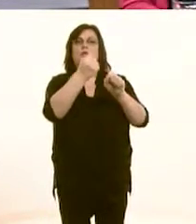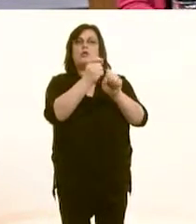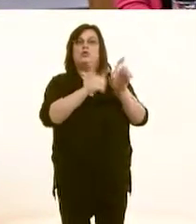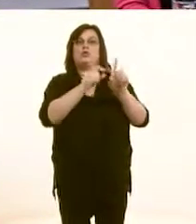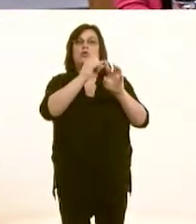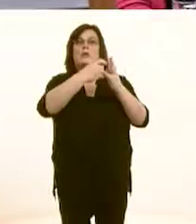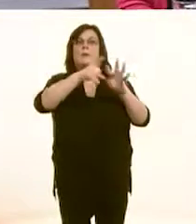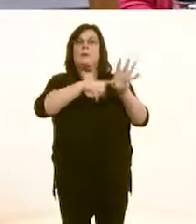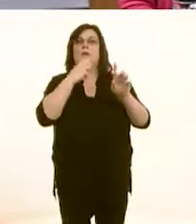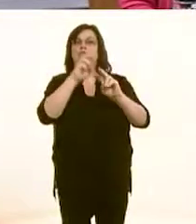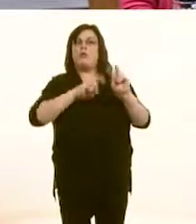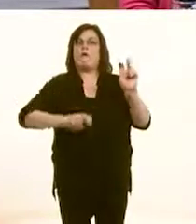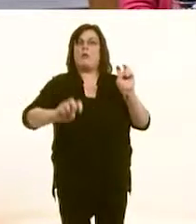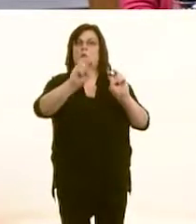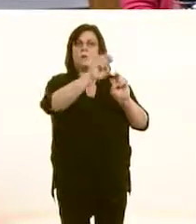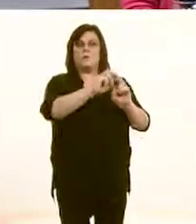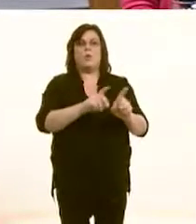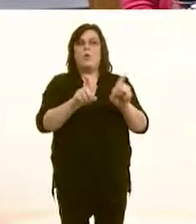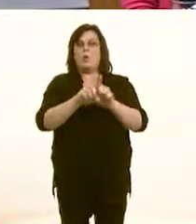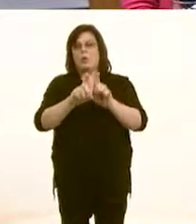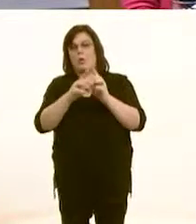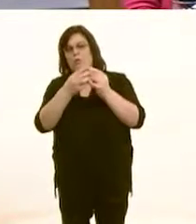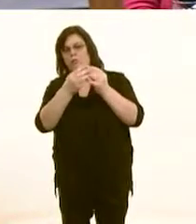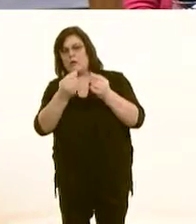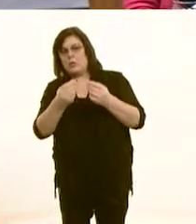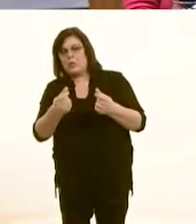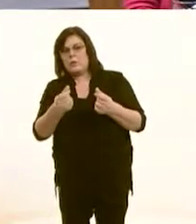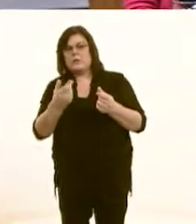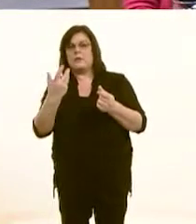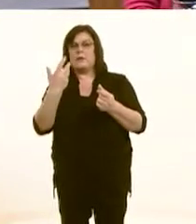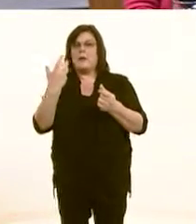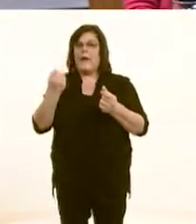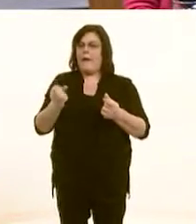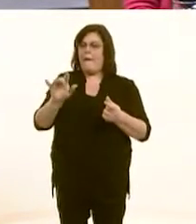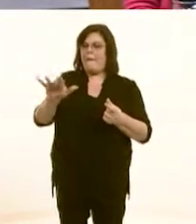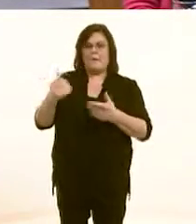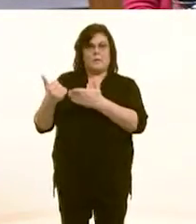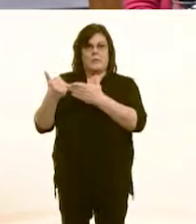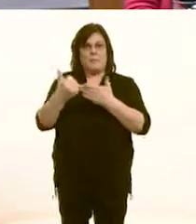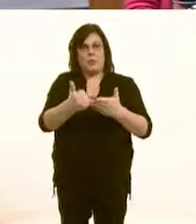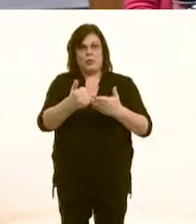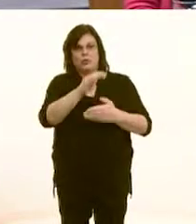i gefnogi rhywna sydd yn dod o'r cefndir yna yn yr ysgol. Mae hwnna wedi bod ar gael ers mis